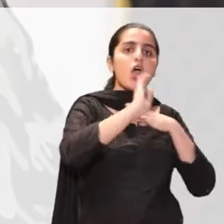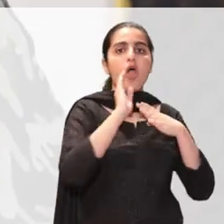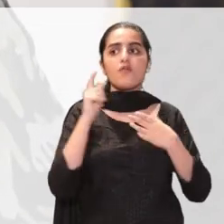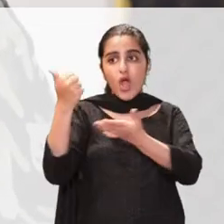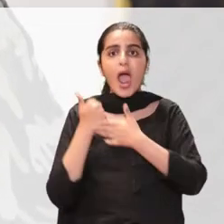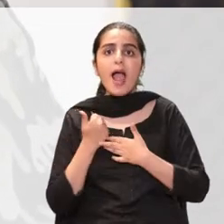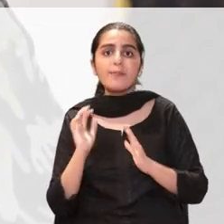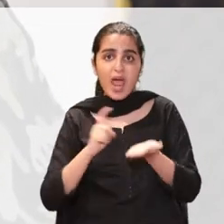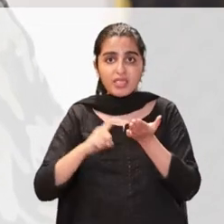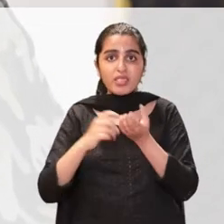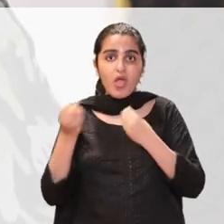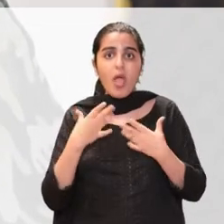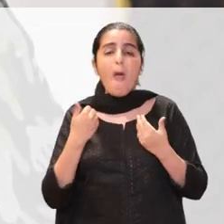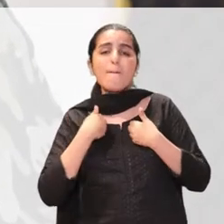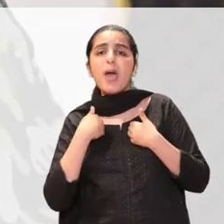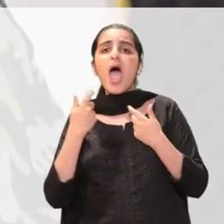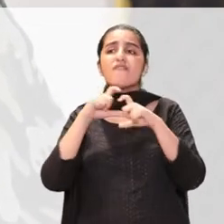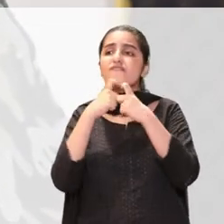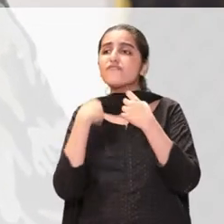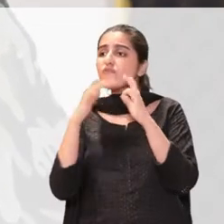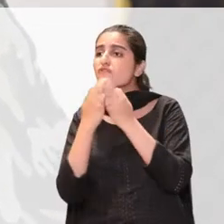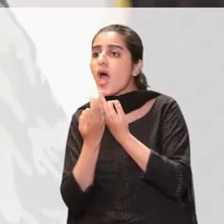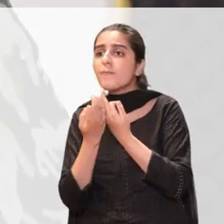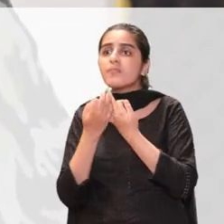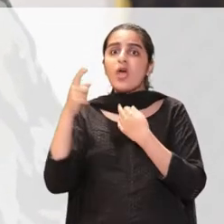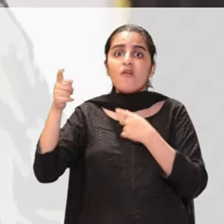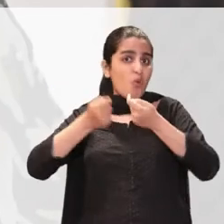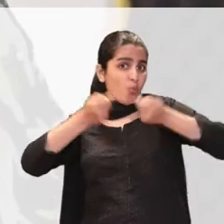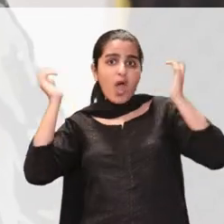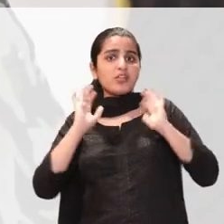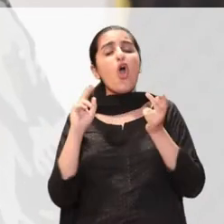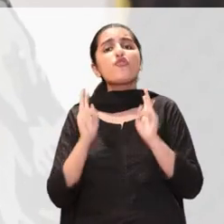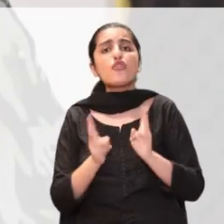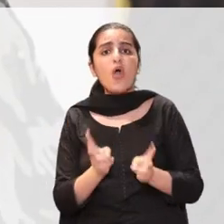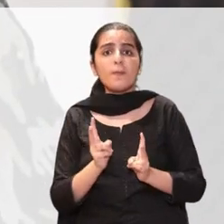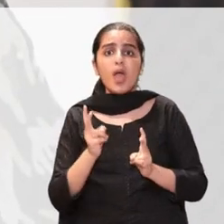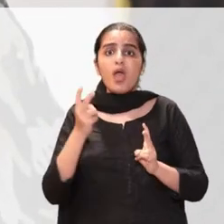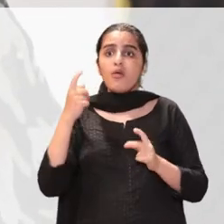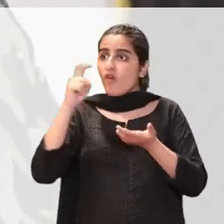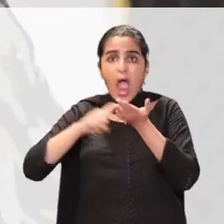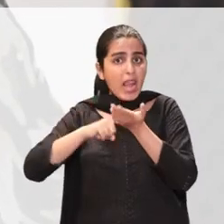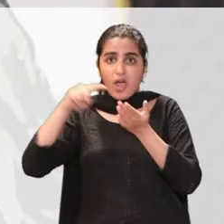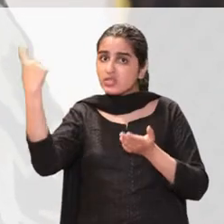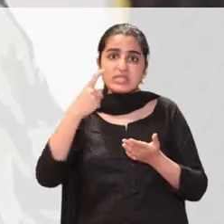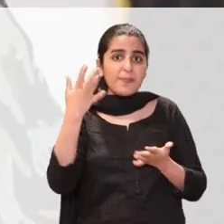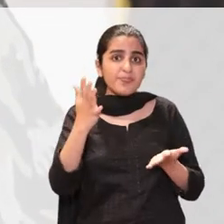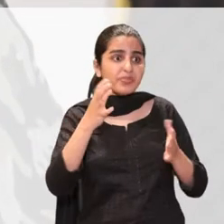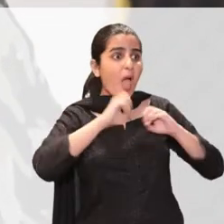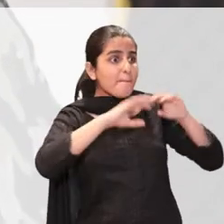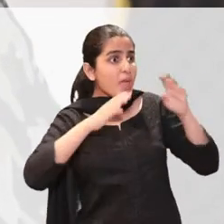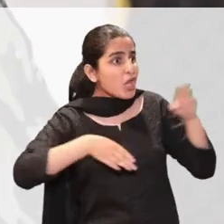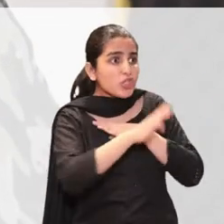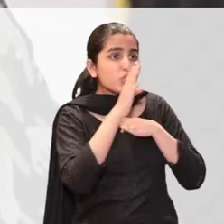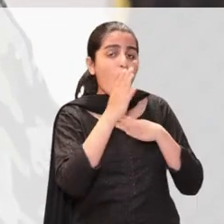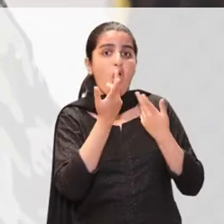है तो उन्होंने कहा कि यह लड़की बहुत अच्छी है फैमिली बहुत अच्छी पढ़ी-लिखी फैमिली है लेकिन एक मस्त है घर में अगर कोई मसला हो गाना